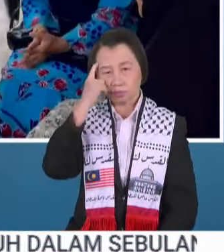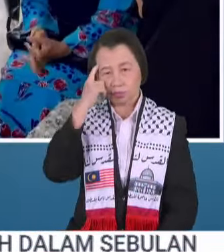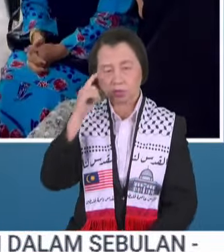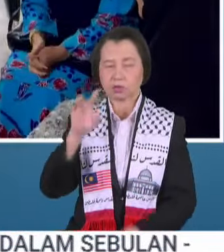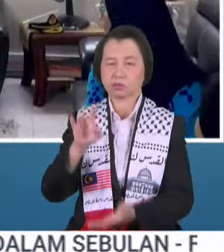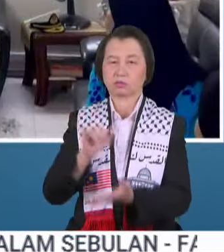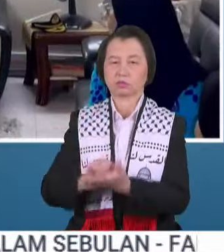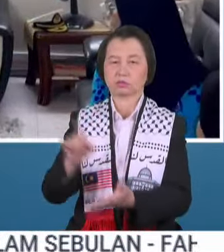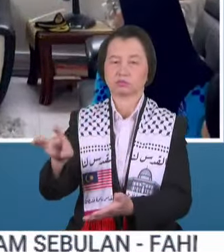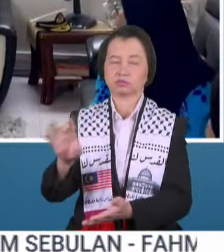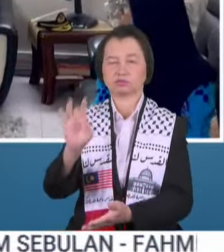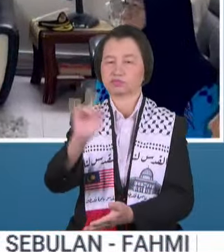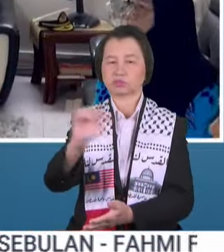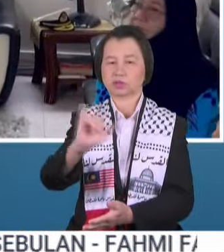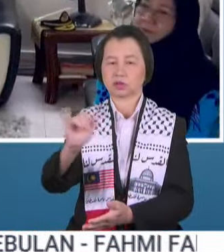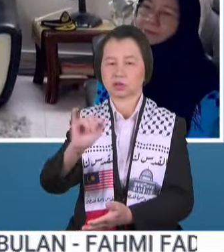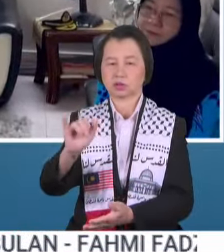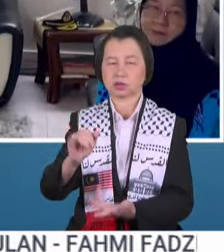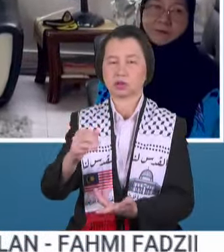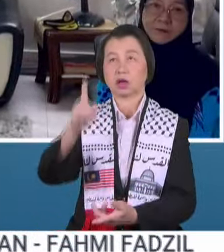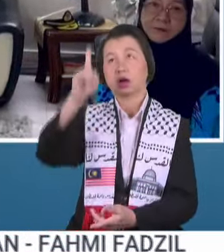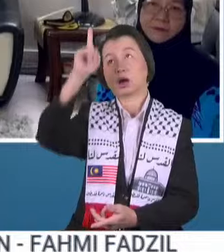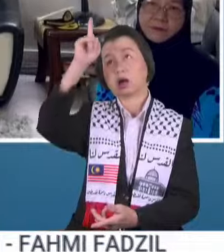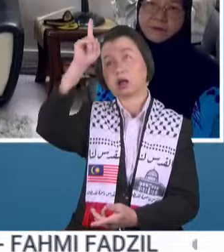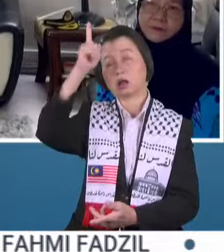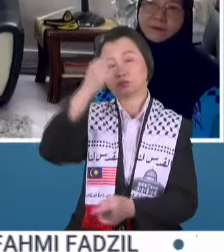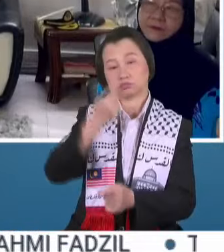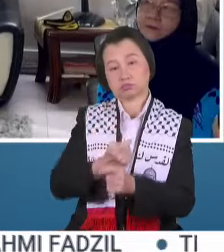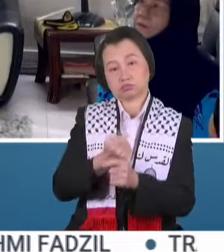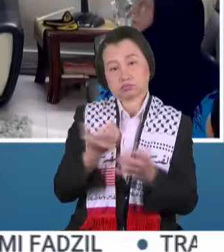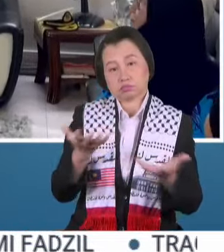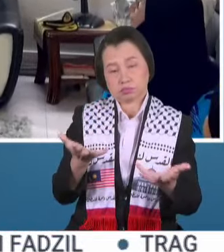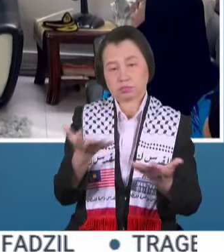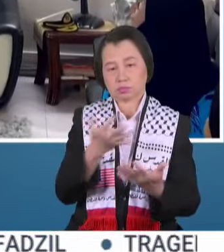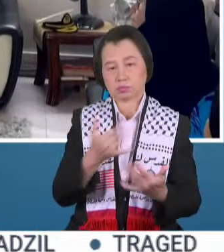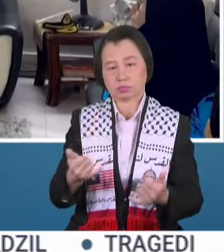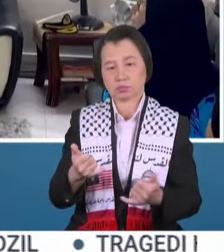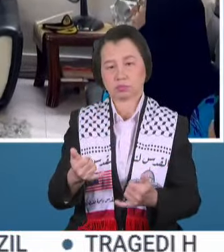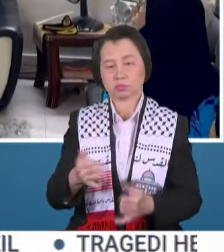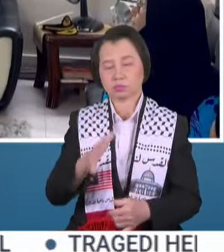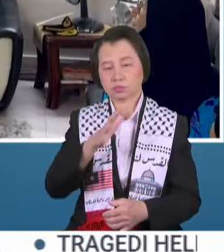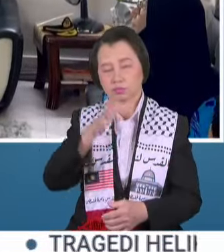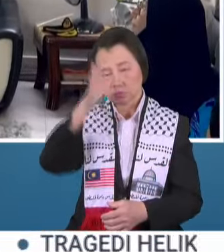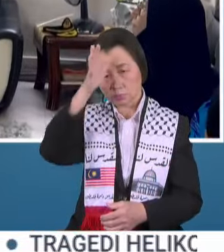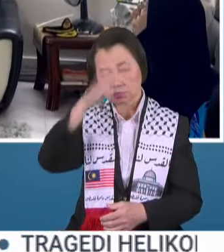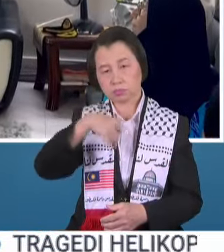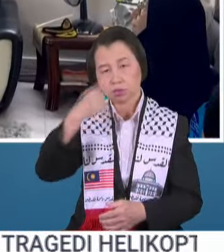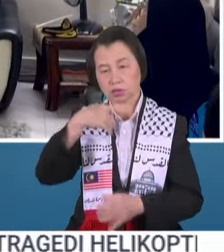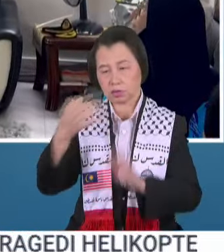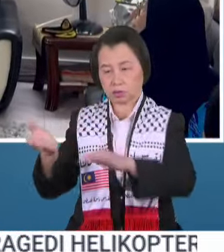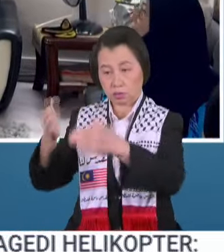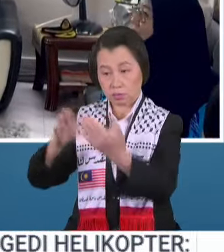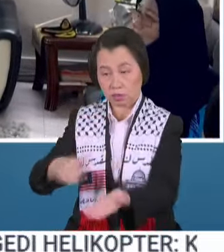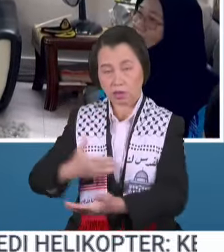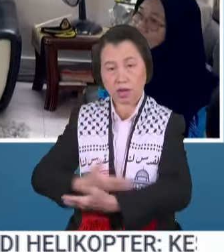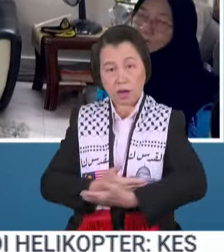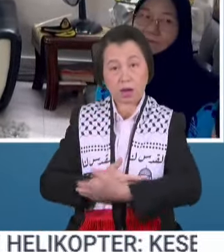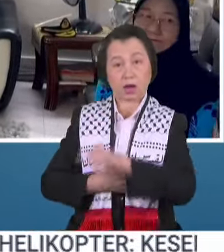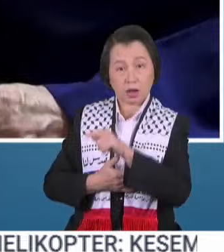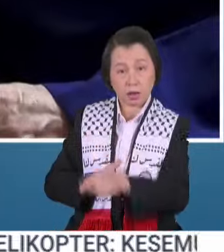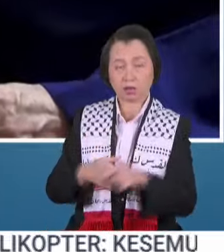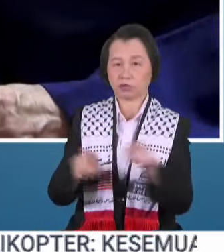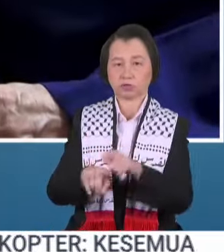ianya sebagai salah satu ketentuan ilahi. Dan ibu Allahyarham Hasnah Yasim juga berkata perginya Allahyarham